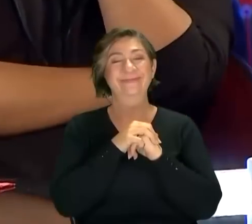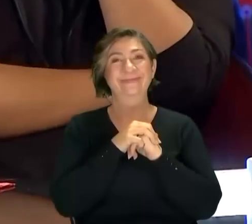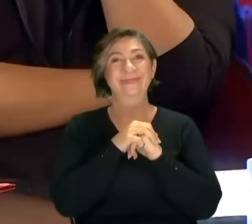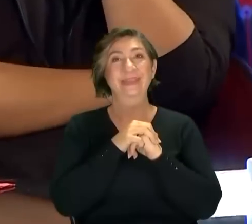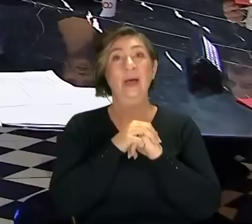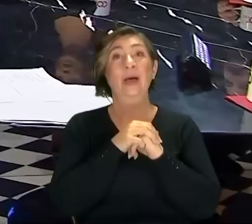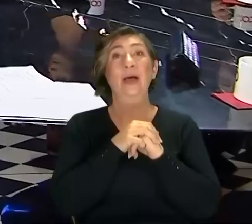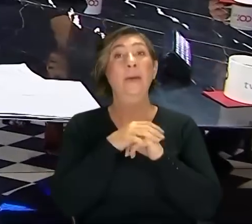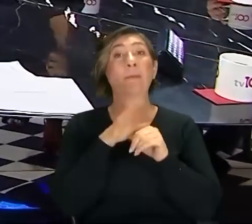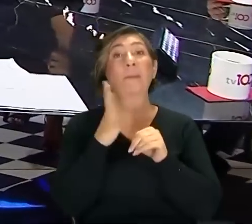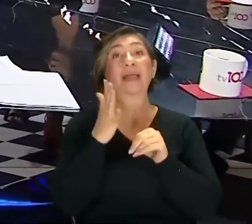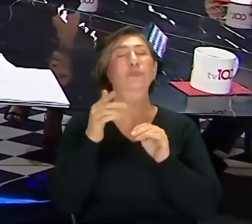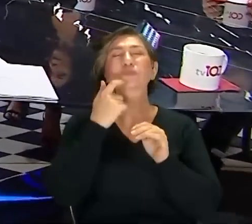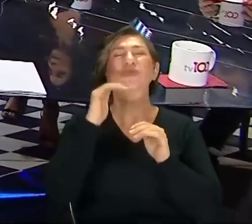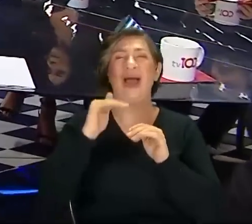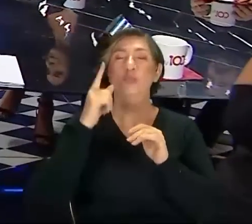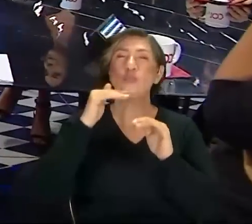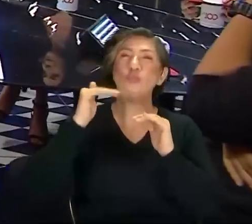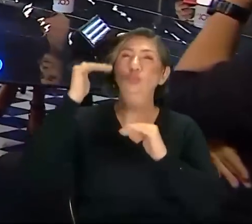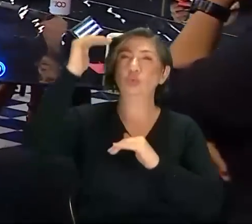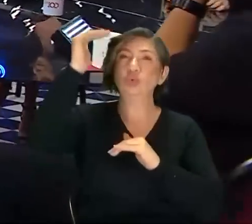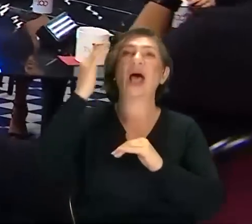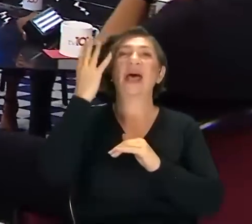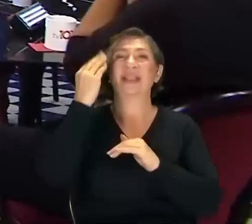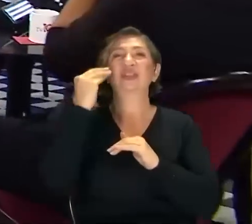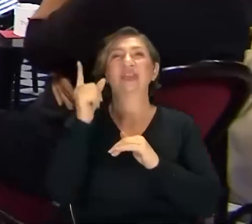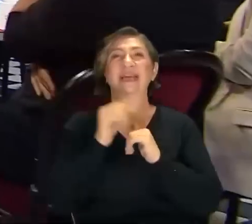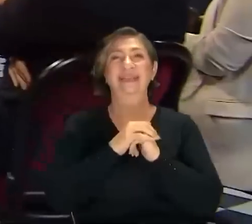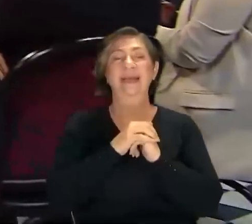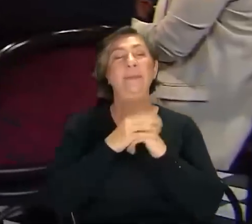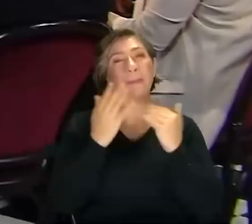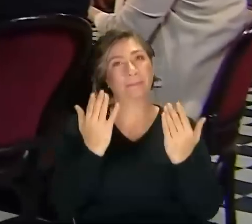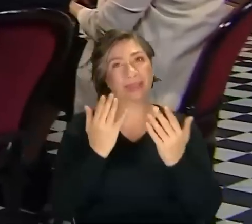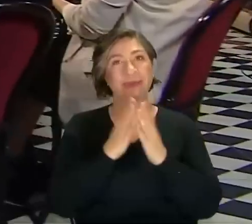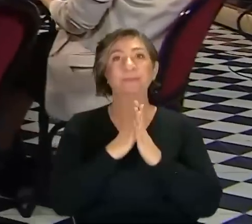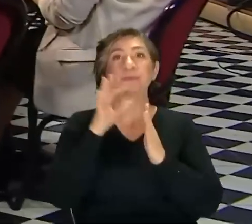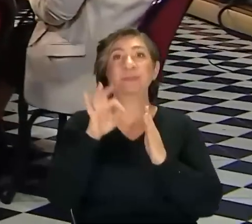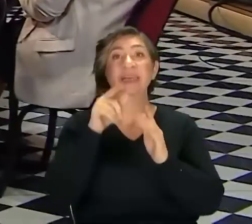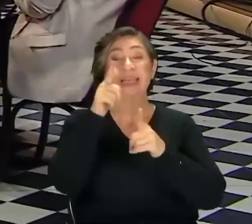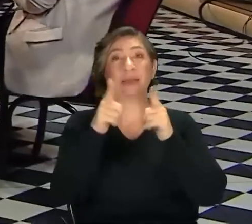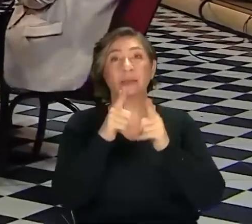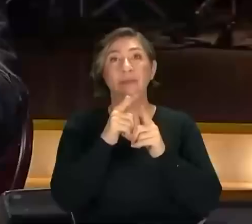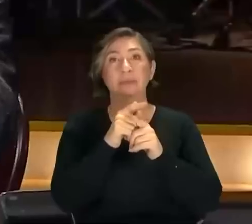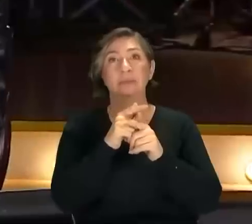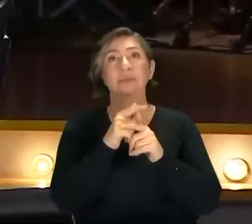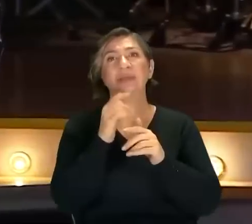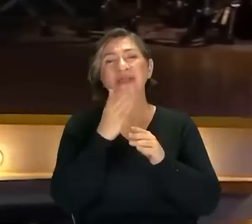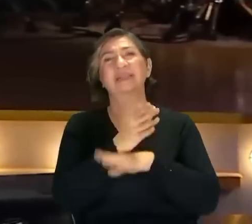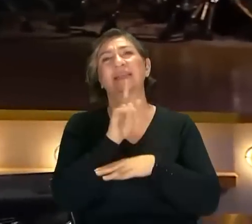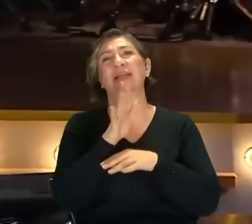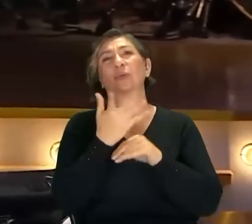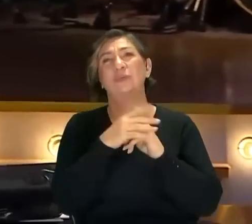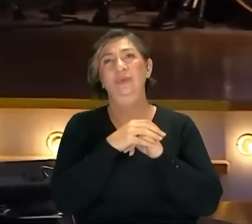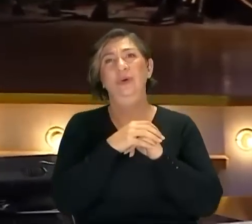Öyle niye olmuyor? Belki büyüyecek. Büyüdüğü zaman olacak. Peki. Şimdi senin klipten hakikaten gerek